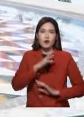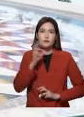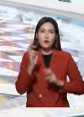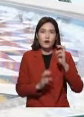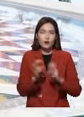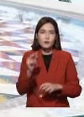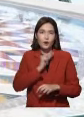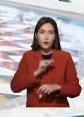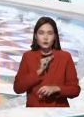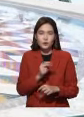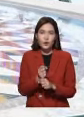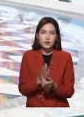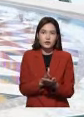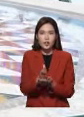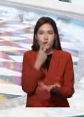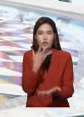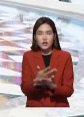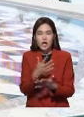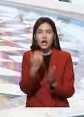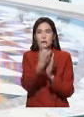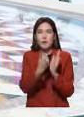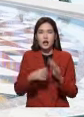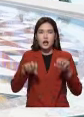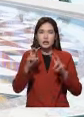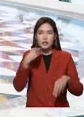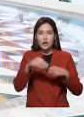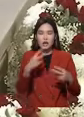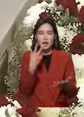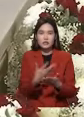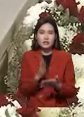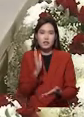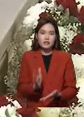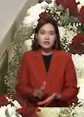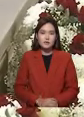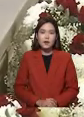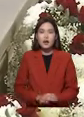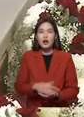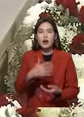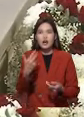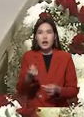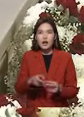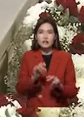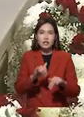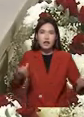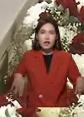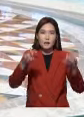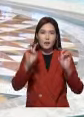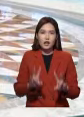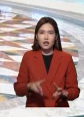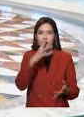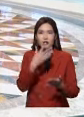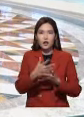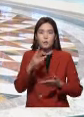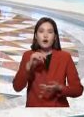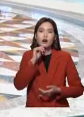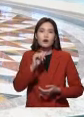кооперация саласындағы бірлескен іс-қимыл бағдарламасы табысты жұмыс істеп жатыр. Ауыл шаруашылығы тақырыбына арналған форум Қостанайда